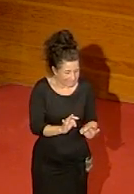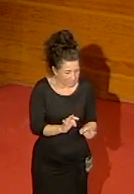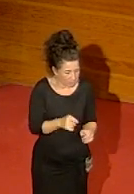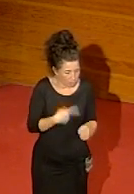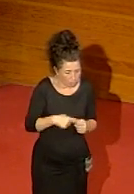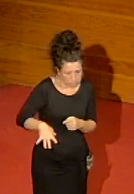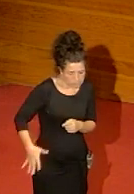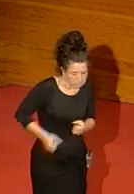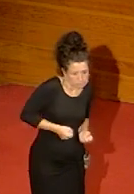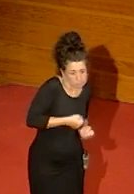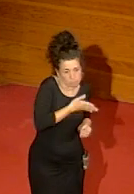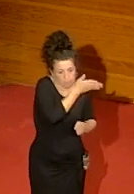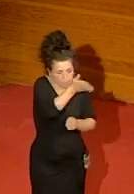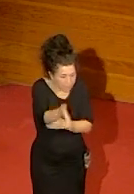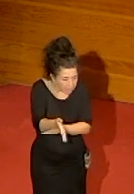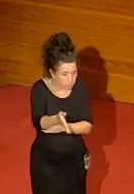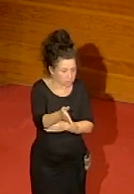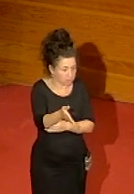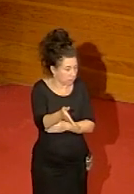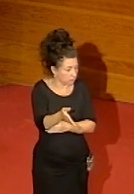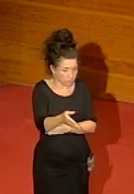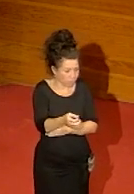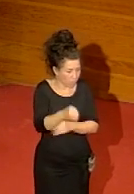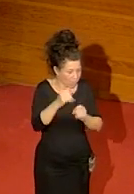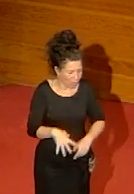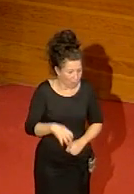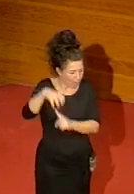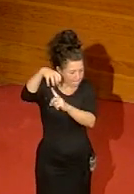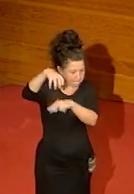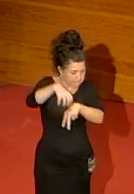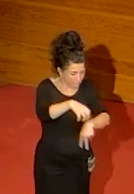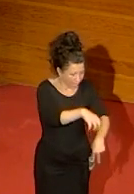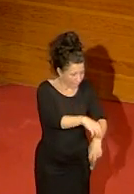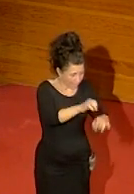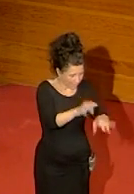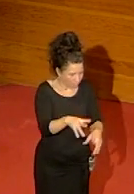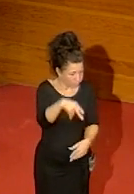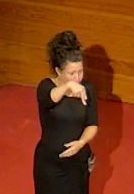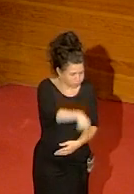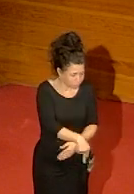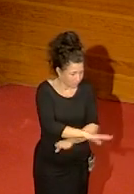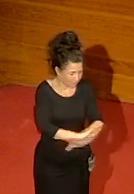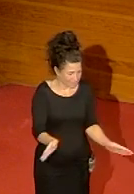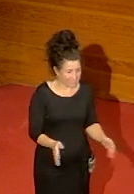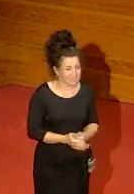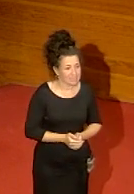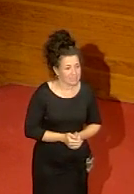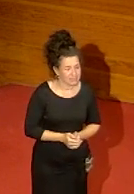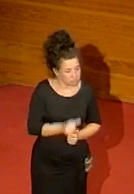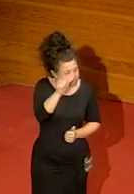joan eta hor paratxutista bat bezala bertan erori, ez? Bada